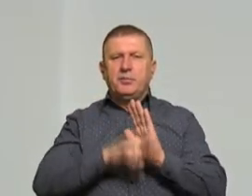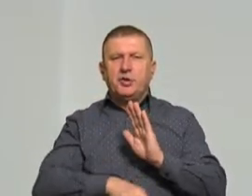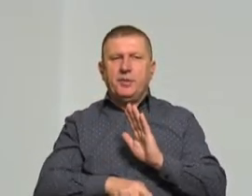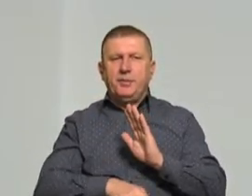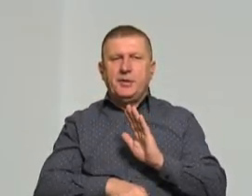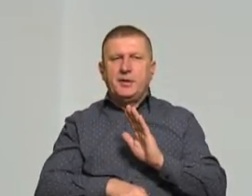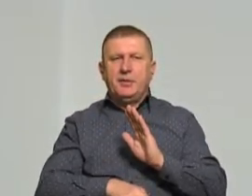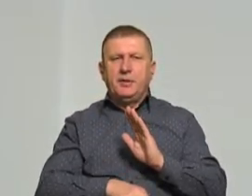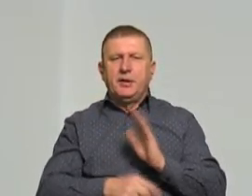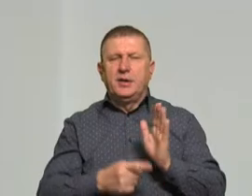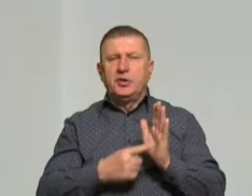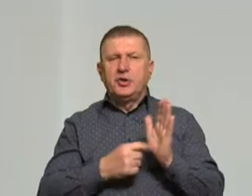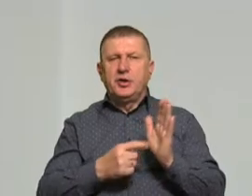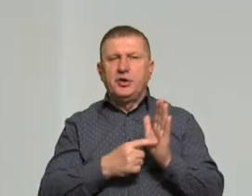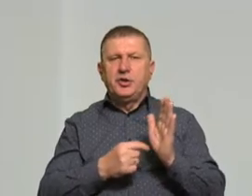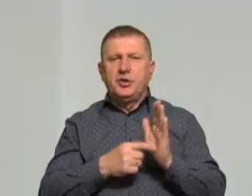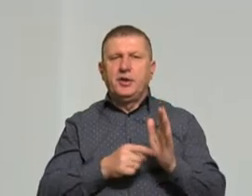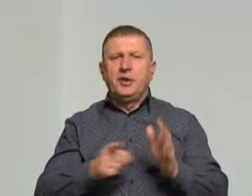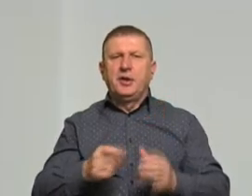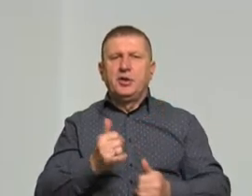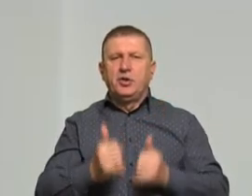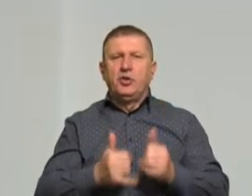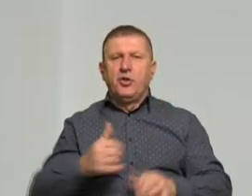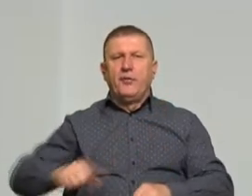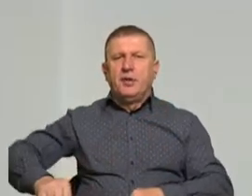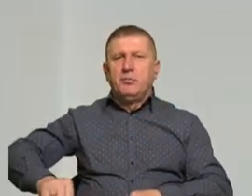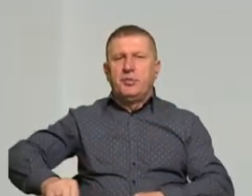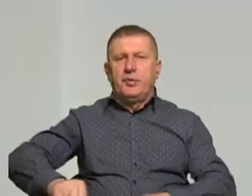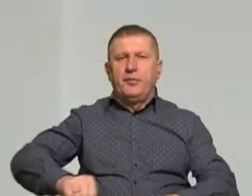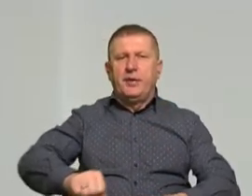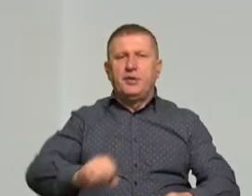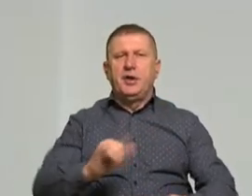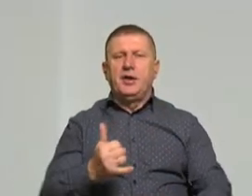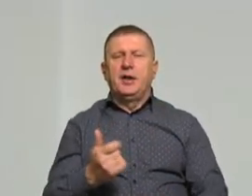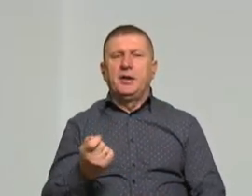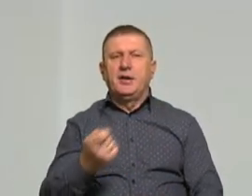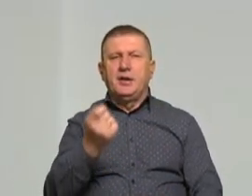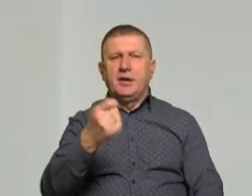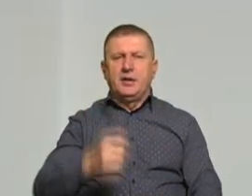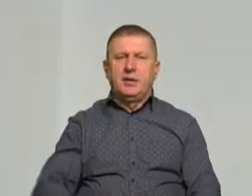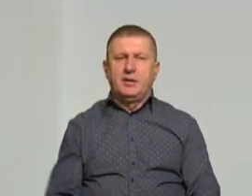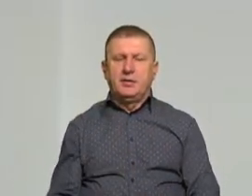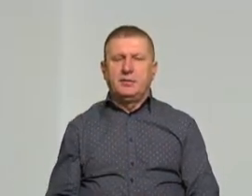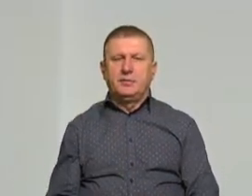to częściej byśmy ten rower prowadzili niż na tym rowerze jechali.